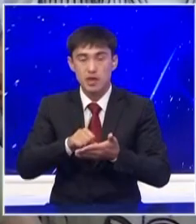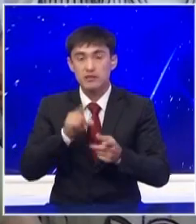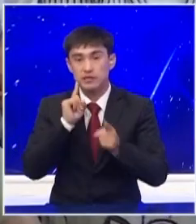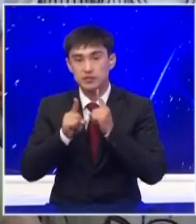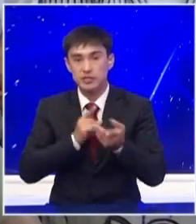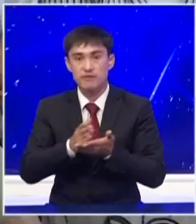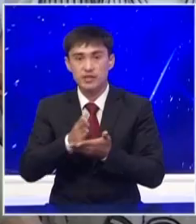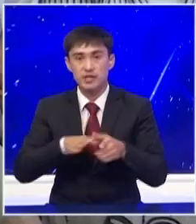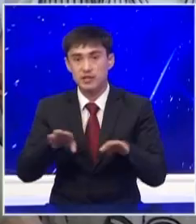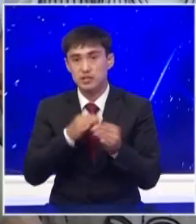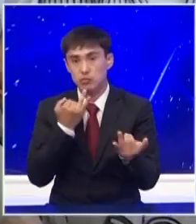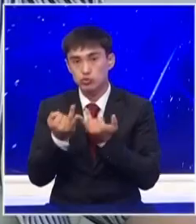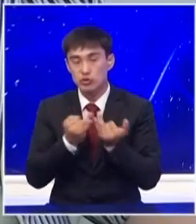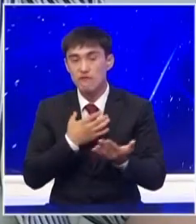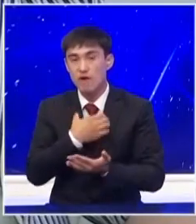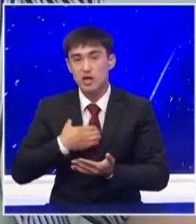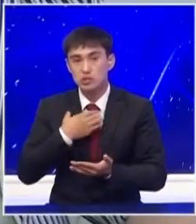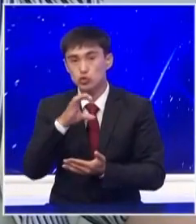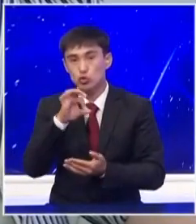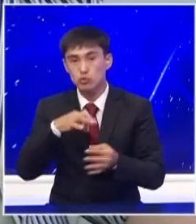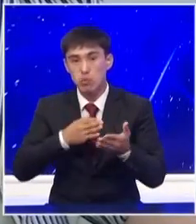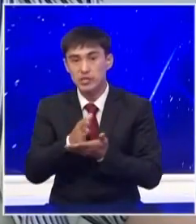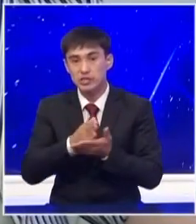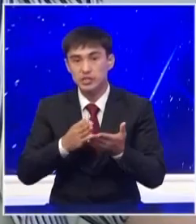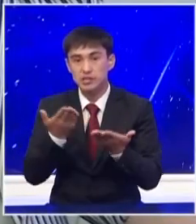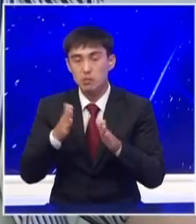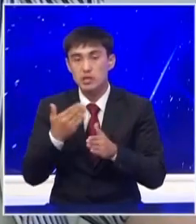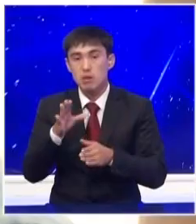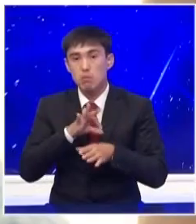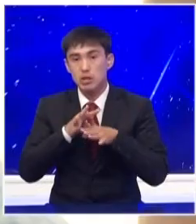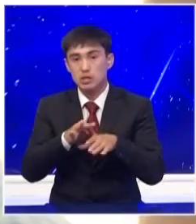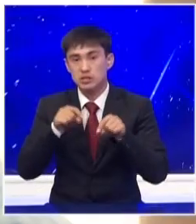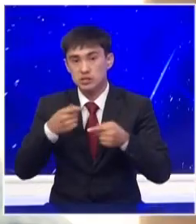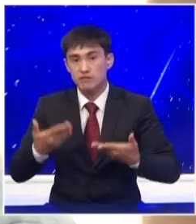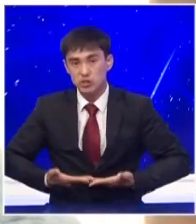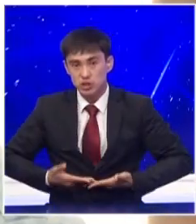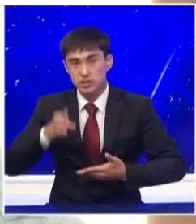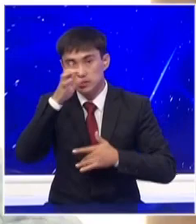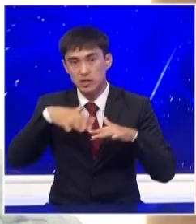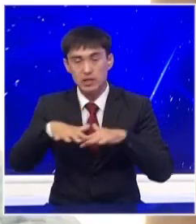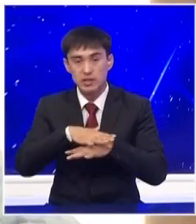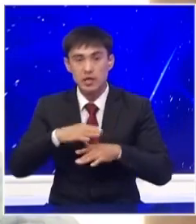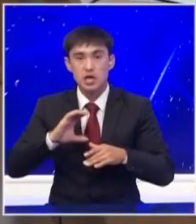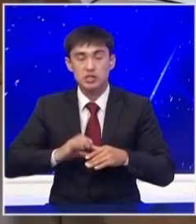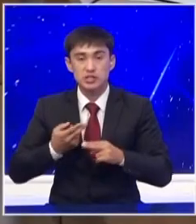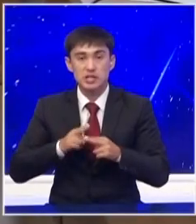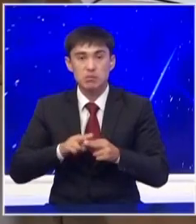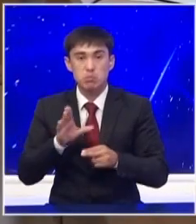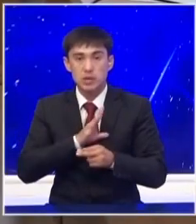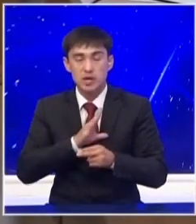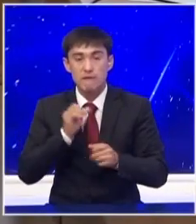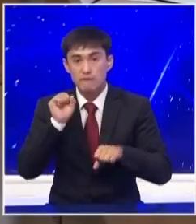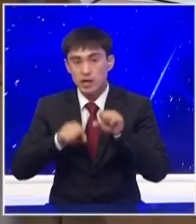совещания ветераны также обсудили важнейшие социально-политические события, происходящие в жизни страны. В частности, речь шла